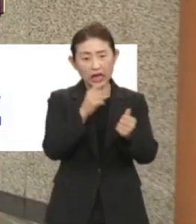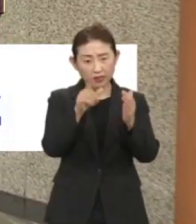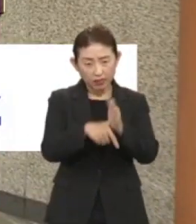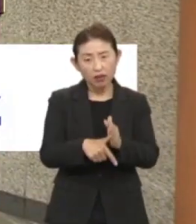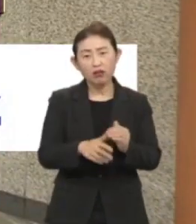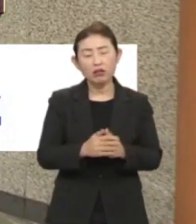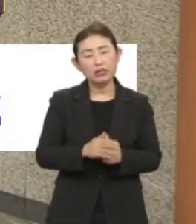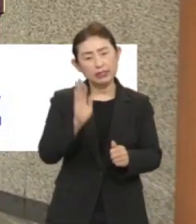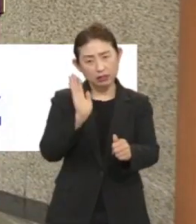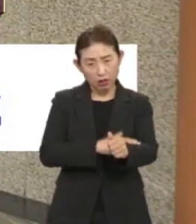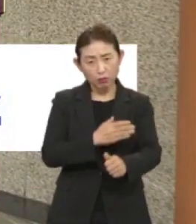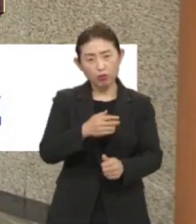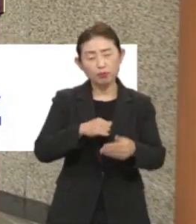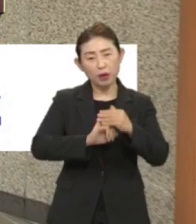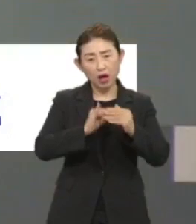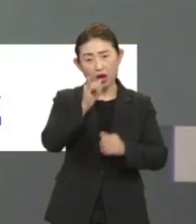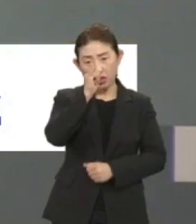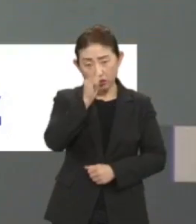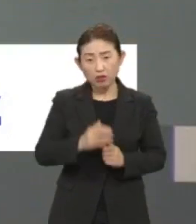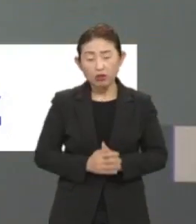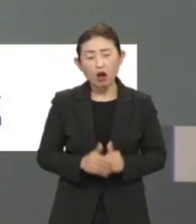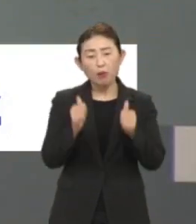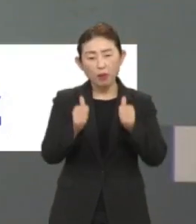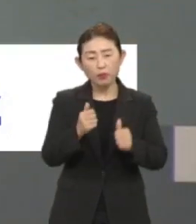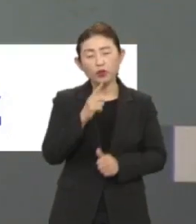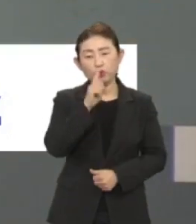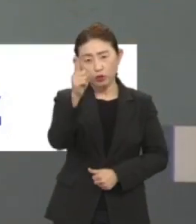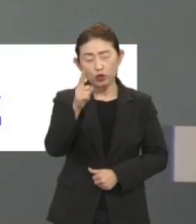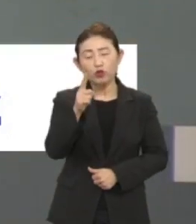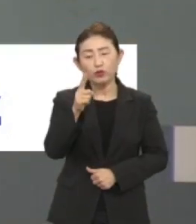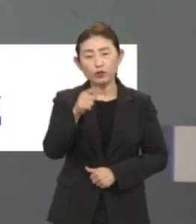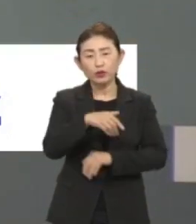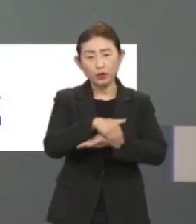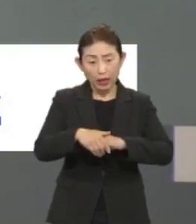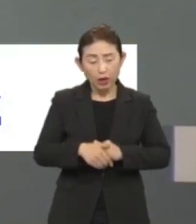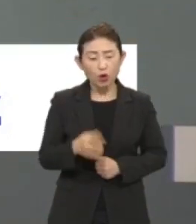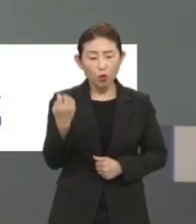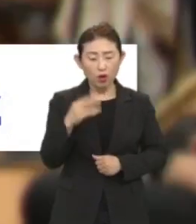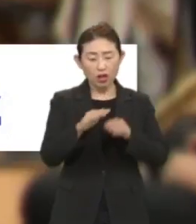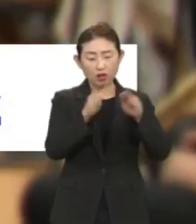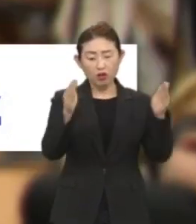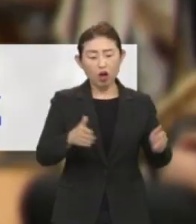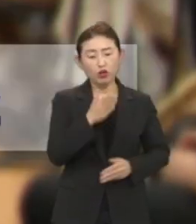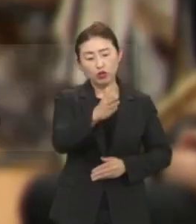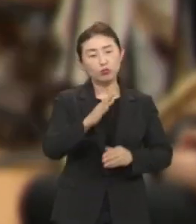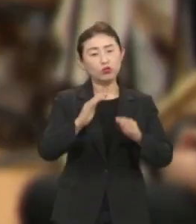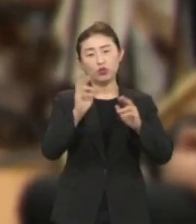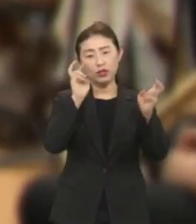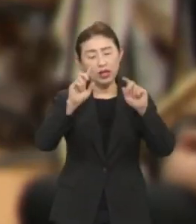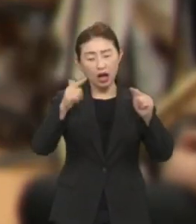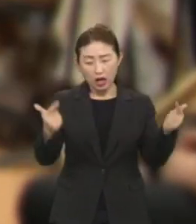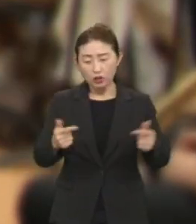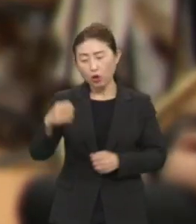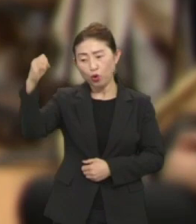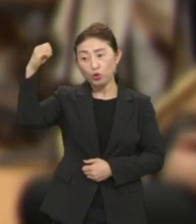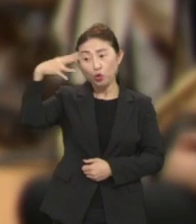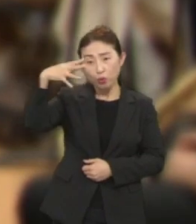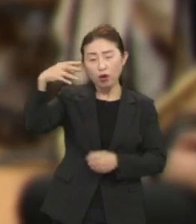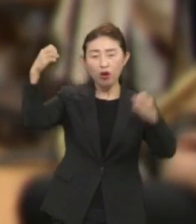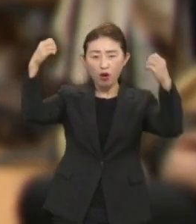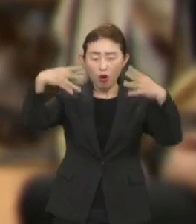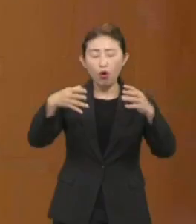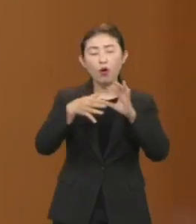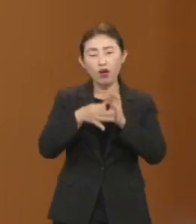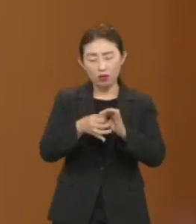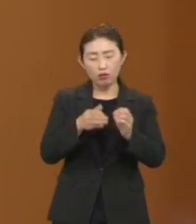법적 조치를 검토 중이지만 해당 업체가 무대 제작기 아닌 조명장치 업체여서 업체 선정 과정에